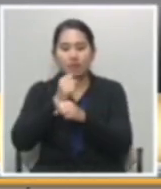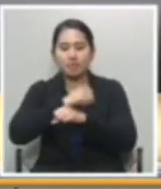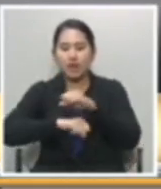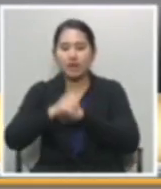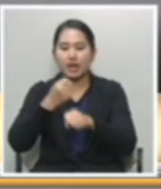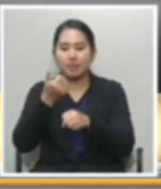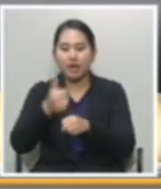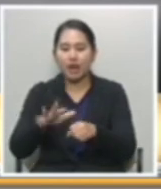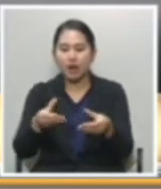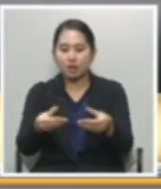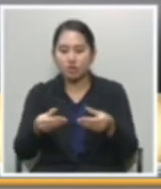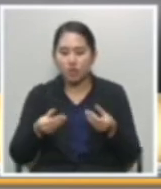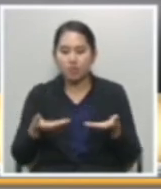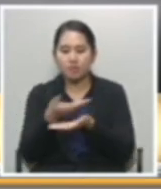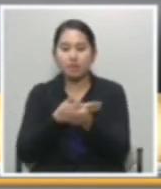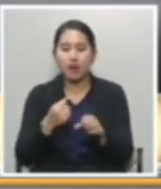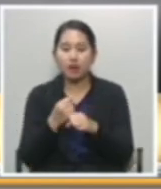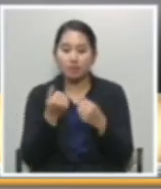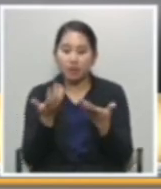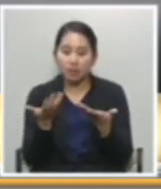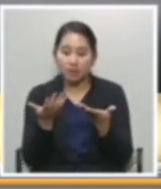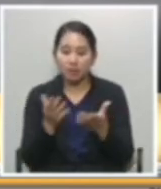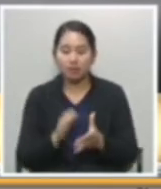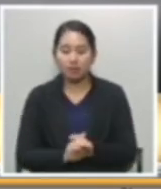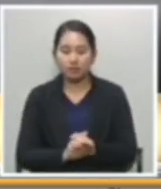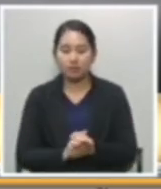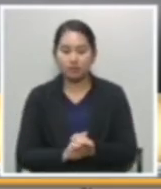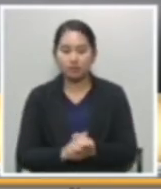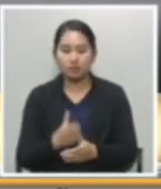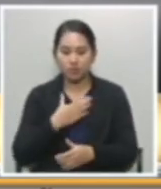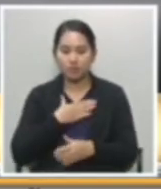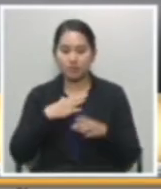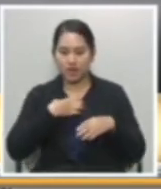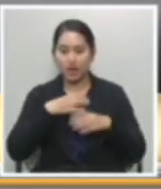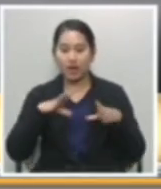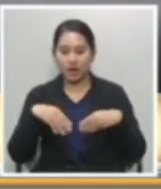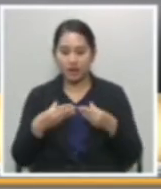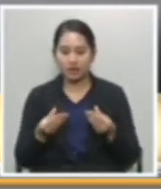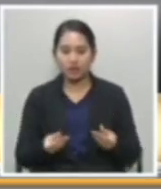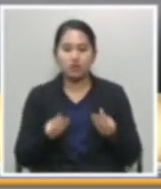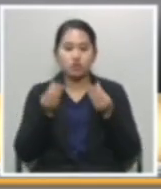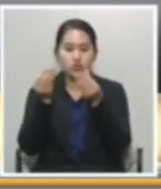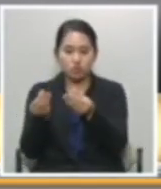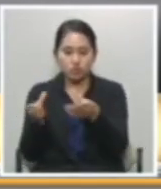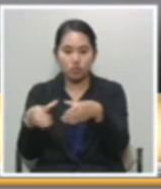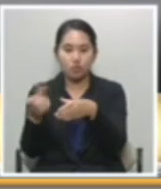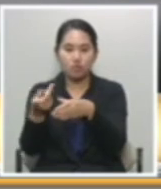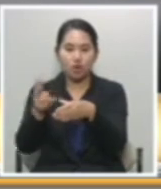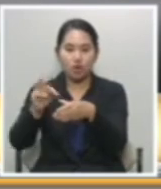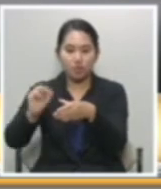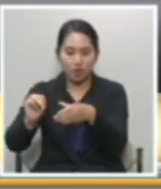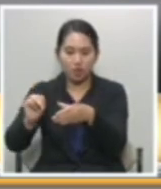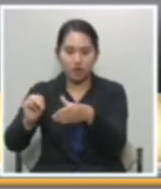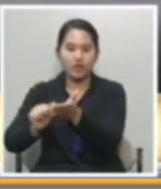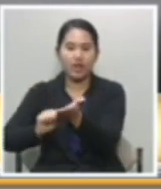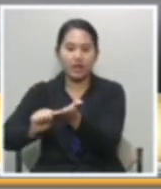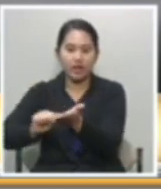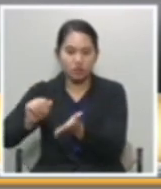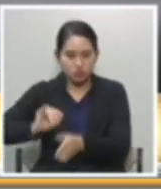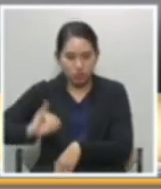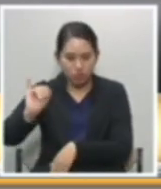าได้ยังไงนะครับผมจึงกราบเรียนว่าให้ส่งคืนให้ไปทำให้ถูกต้องนะครับ